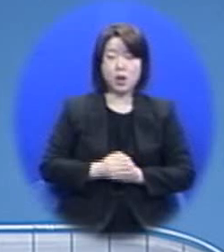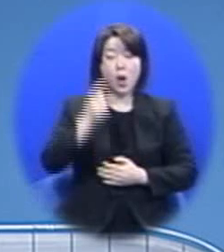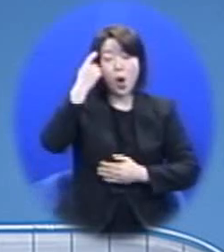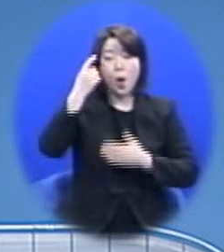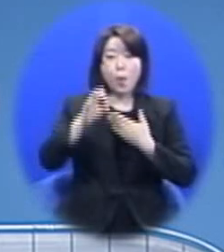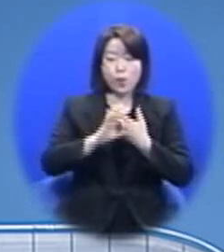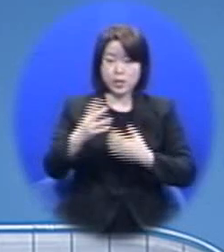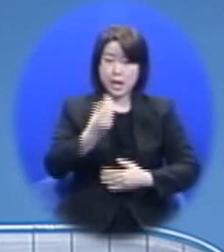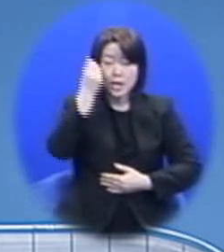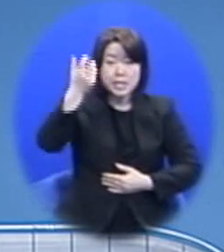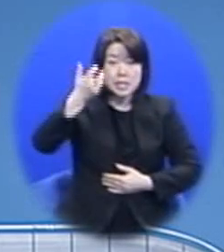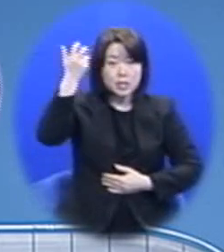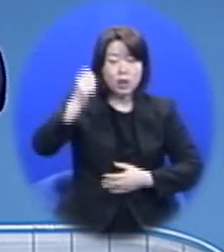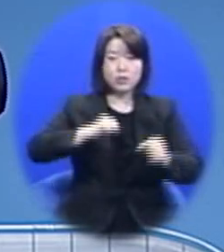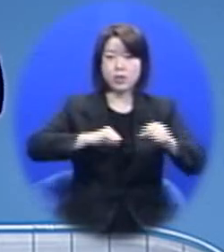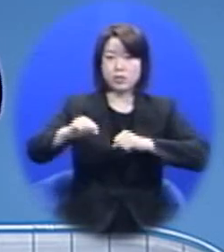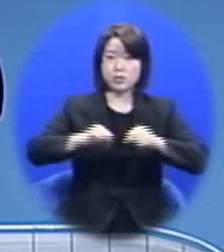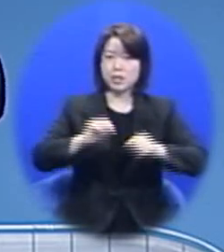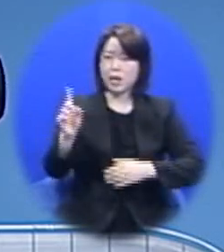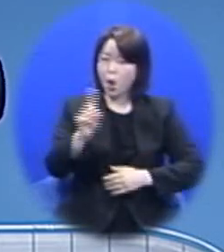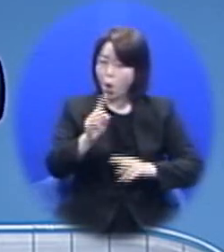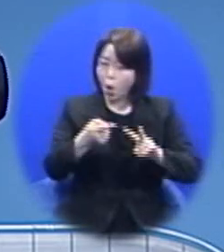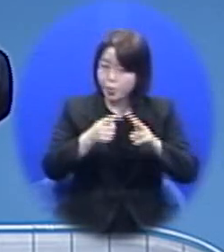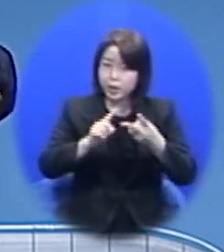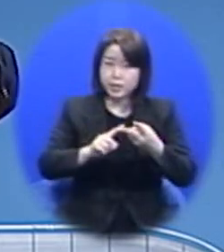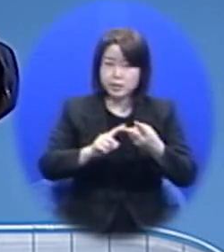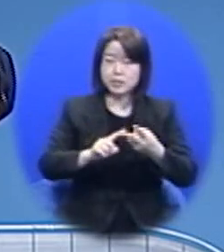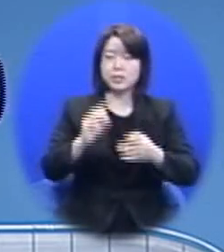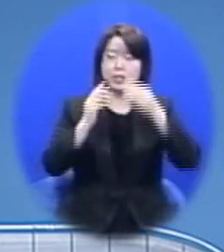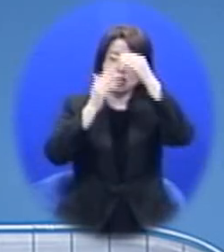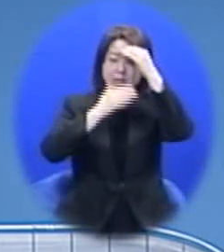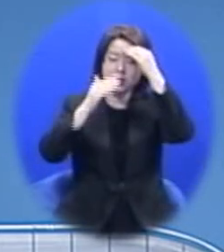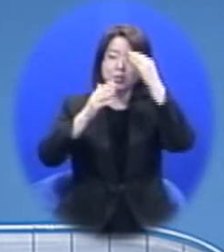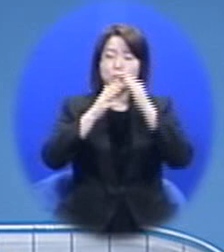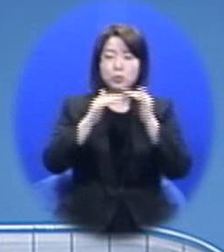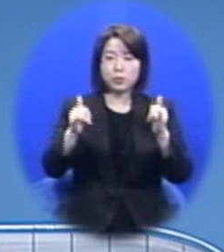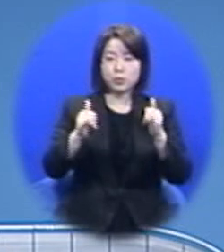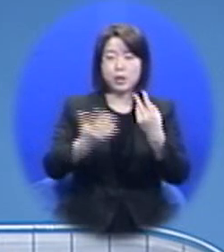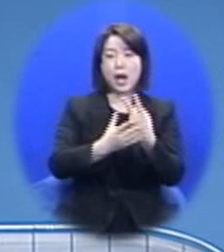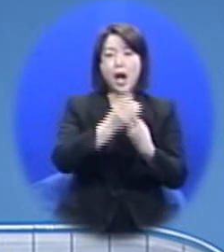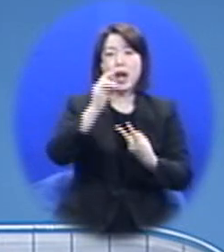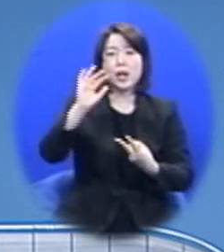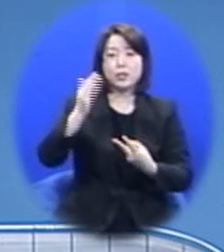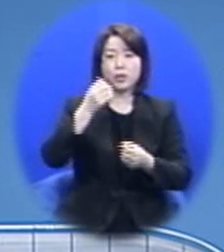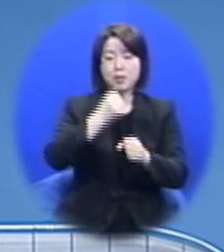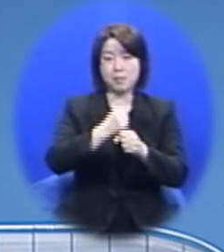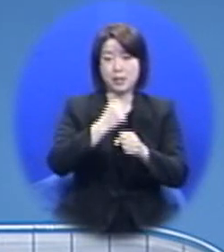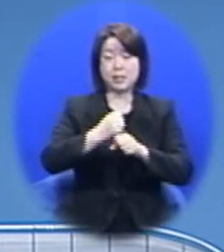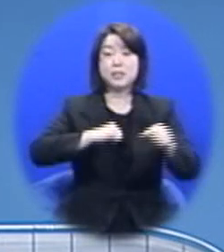왜냐하면 성령의 역사가 어떻게 해서든지 성도들을 하나되게 만드는 역사이거든요.